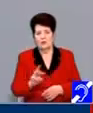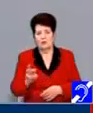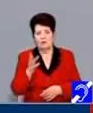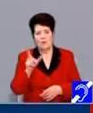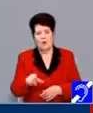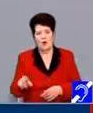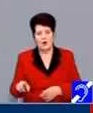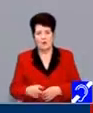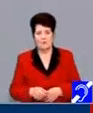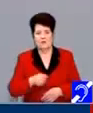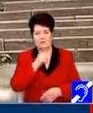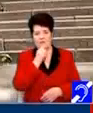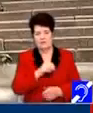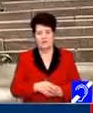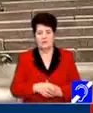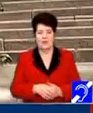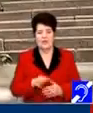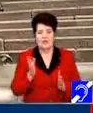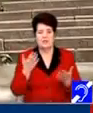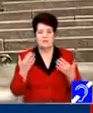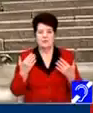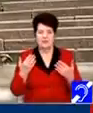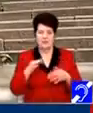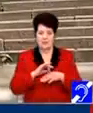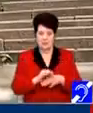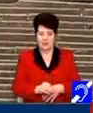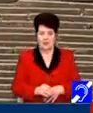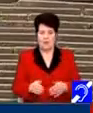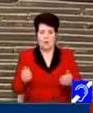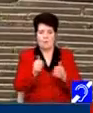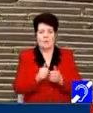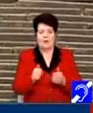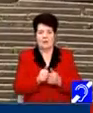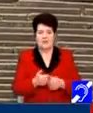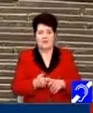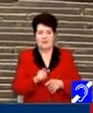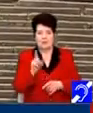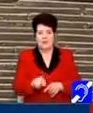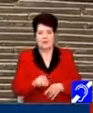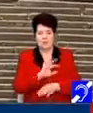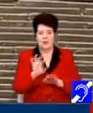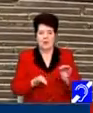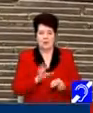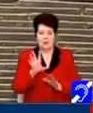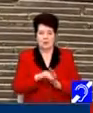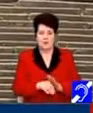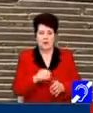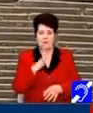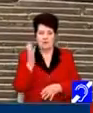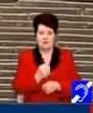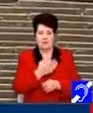tineri, oameni în vârstă, își petrec timpul. Ne angajăm să fim un partener credibil și să implementăm proiectul având